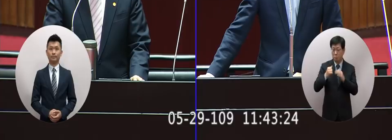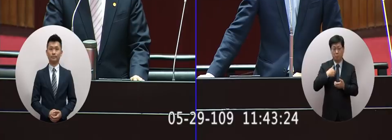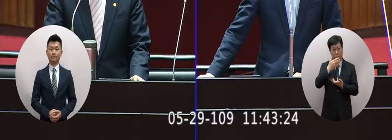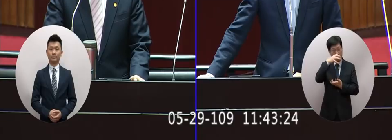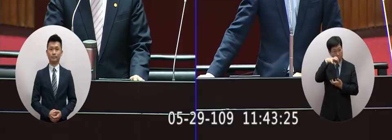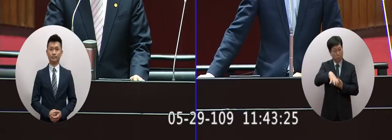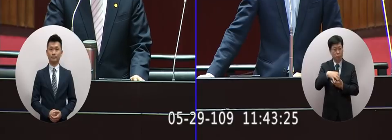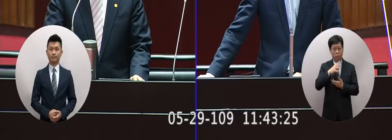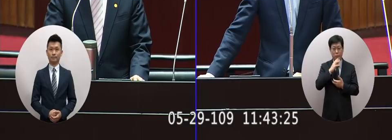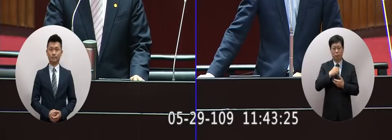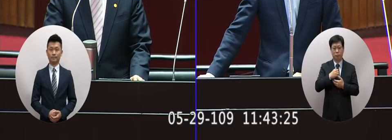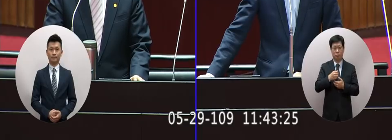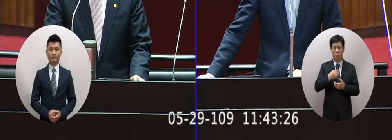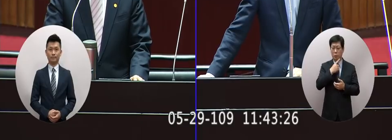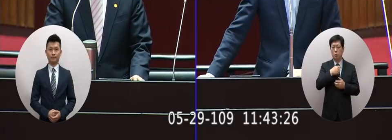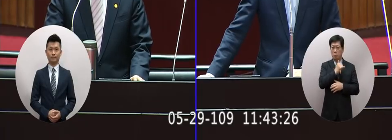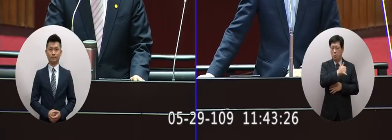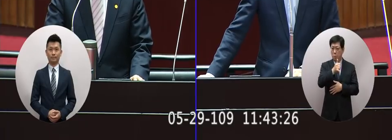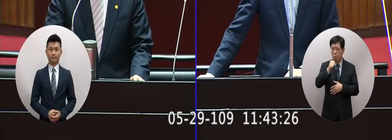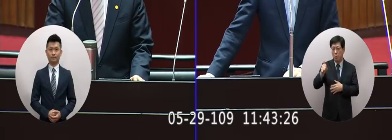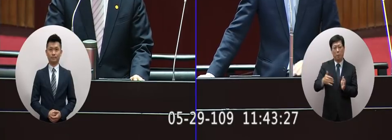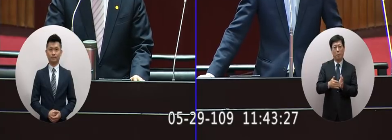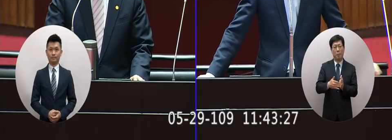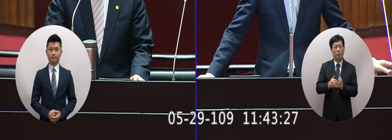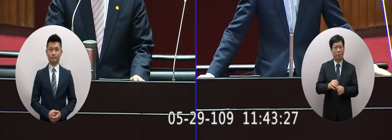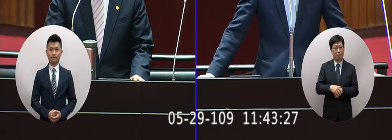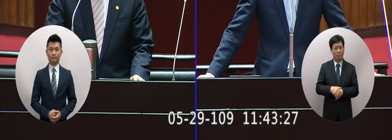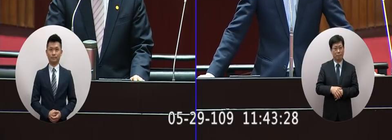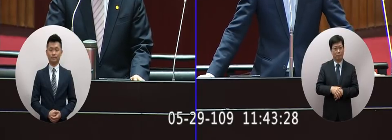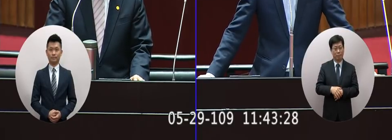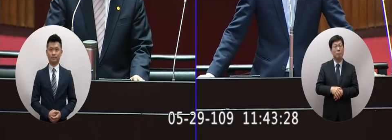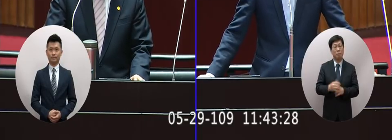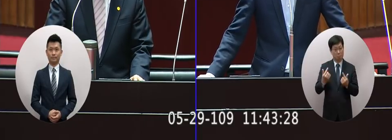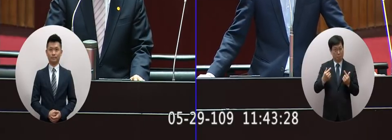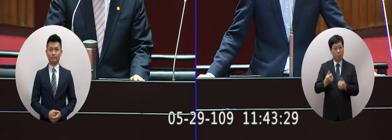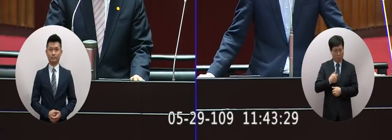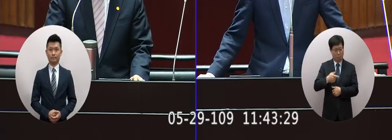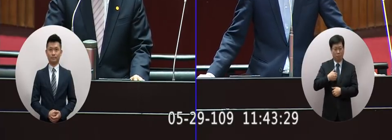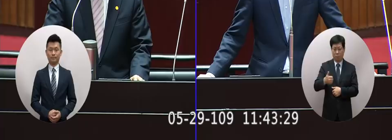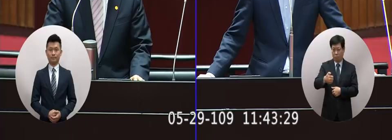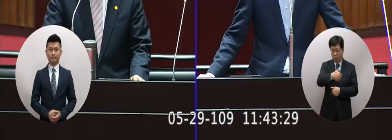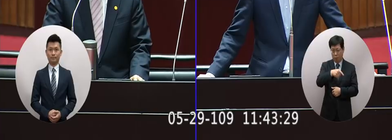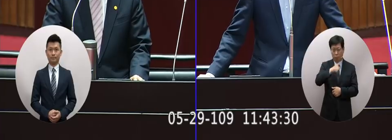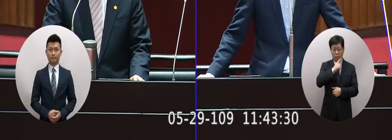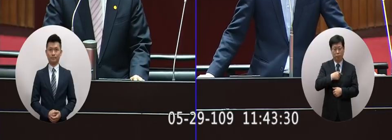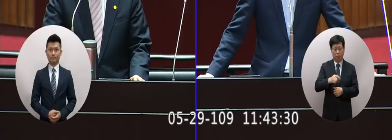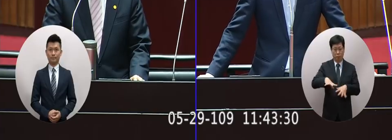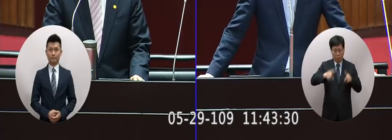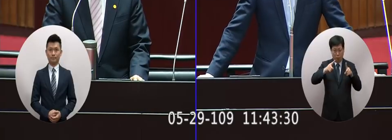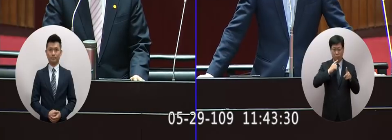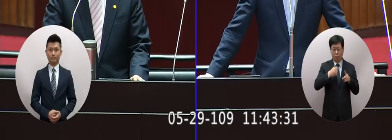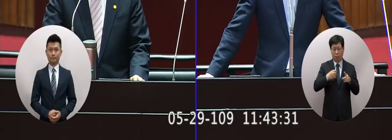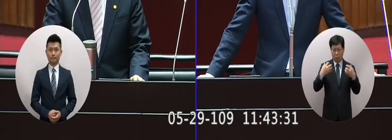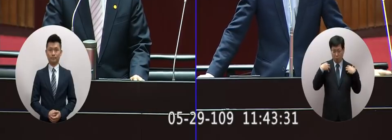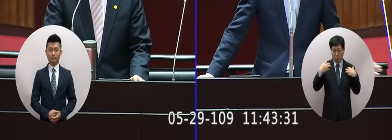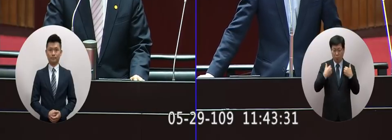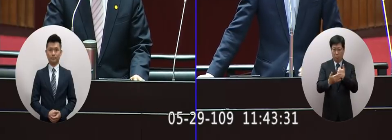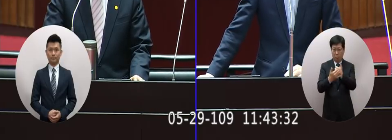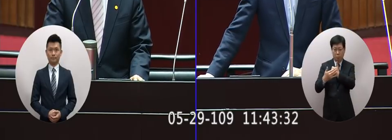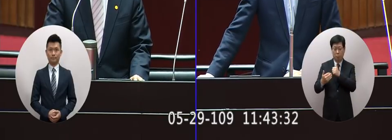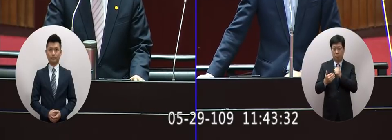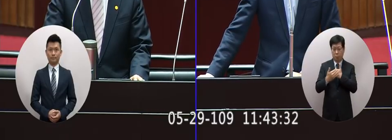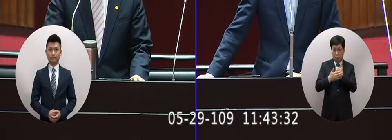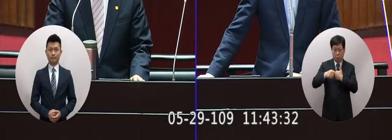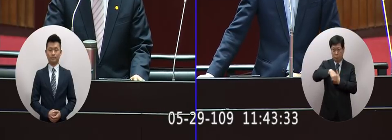餐馆，好，这个去活动。那当然，这要谢谢所有我们第一线防疫的人员，好，我们也对他